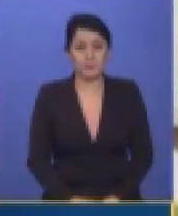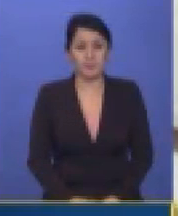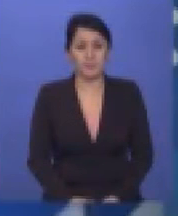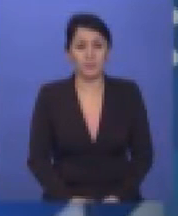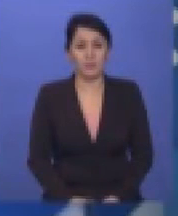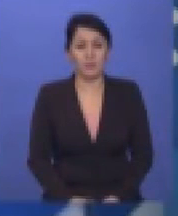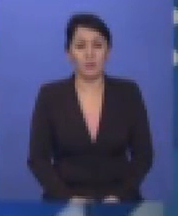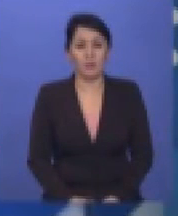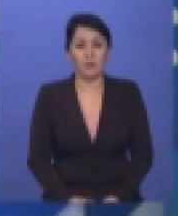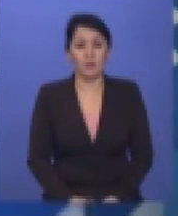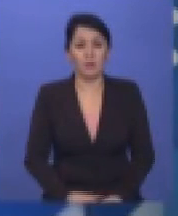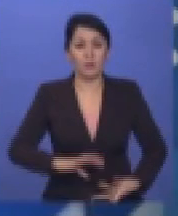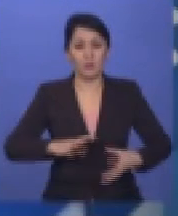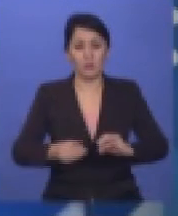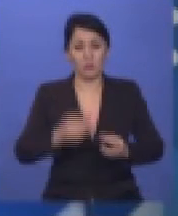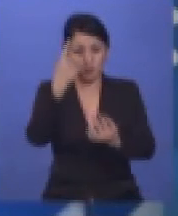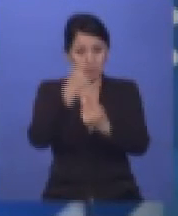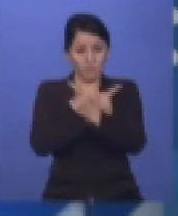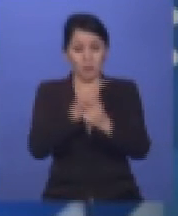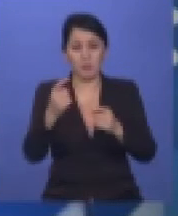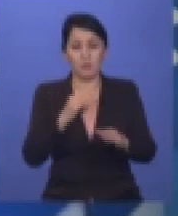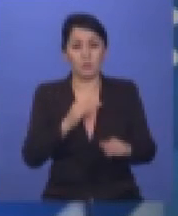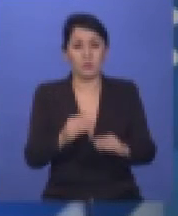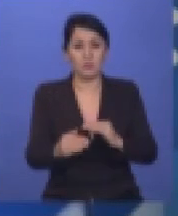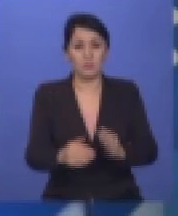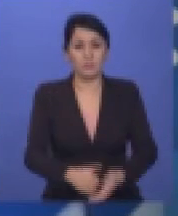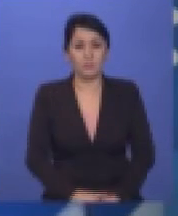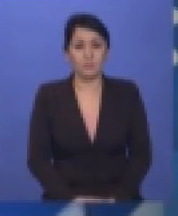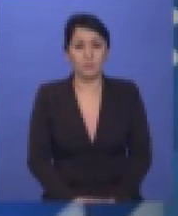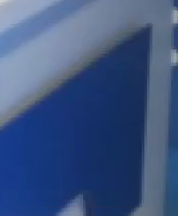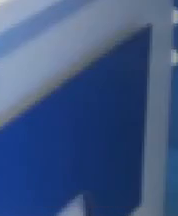полиции. Такой была информационная картина дня. До скорой встречи в эфире.